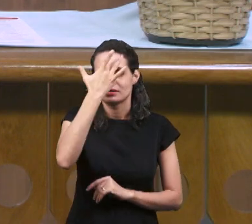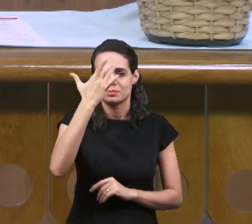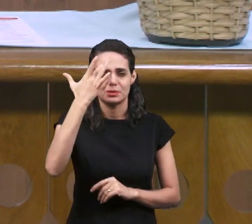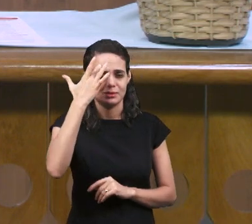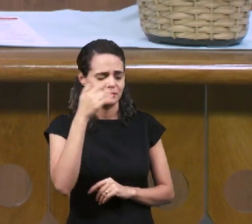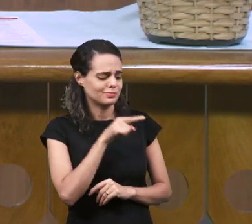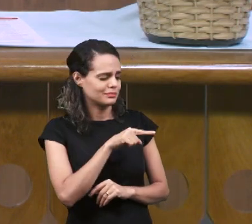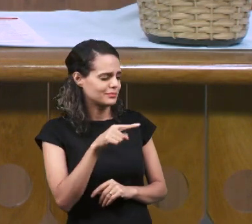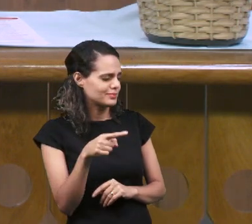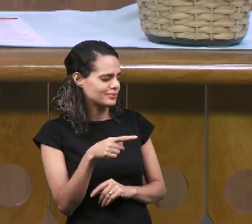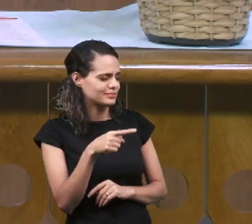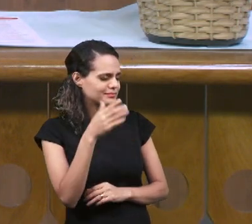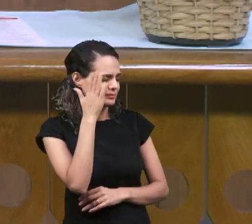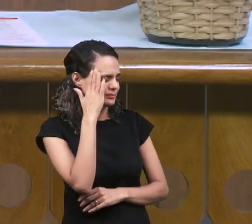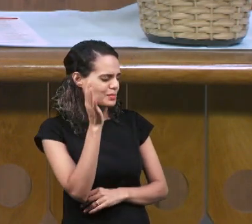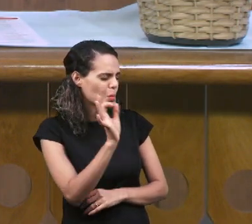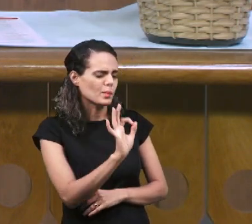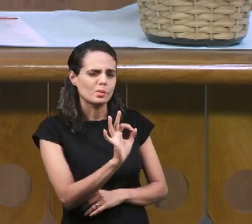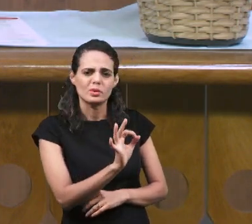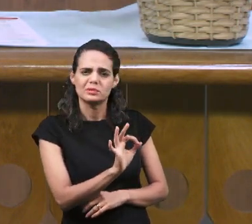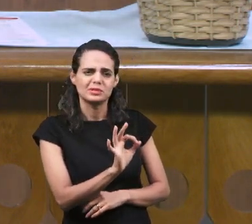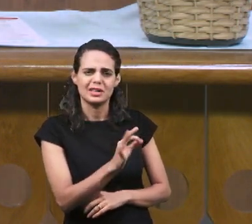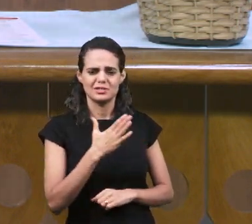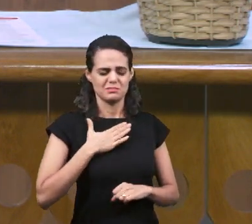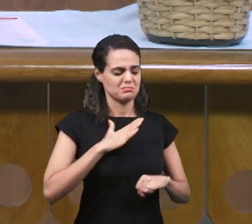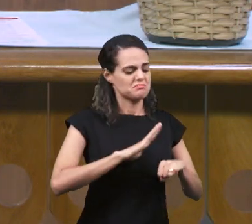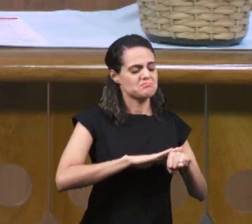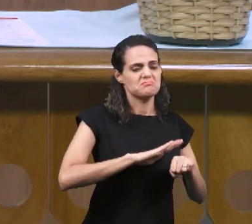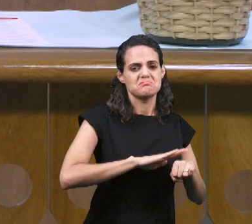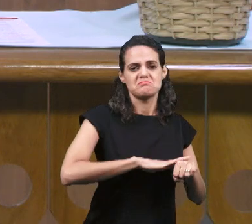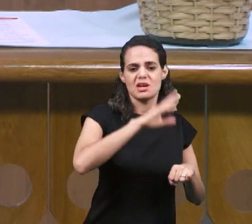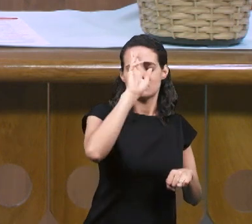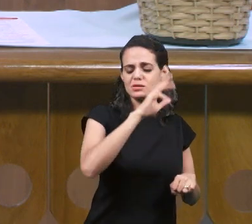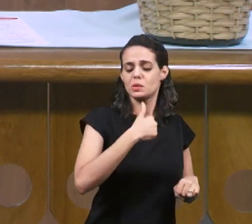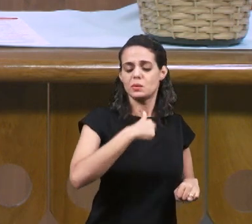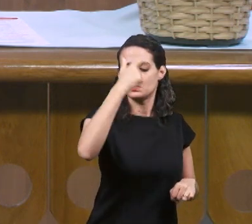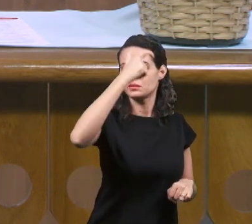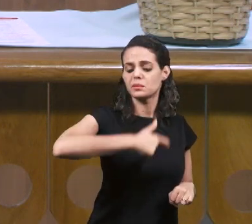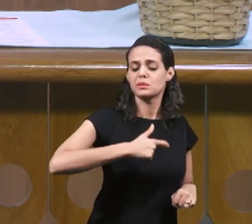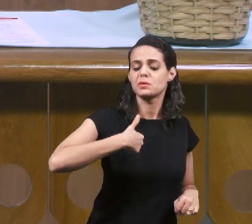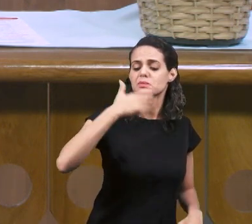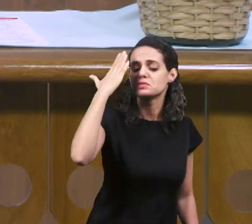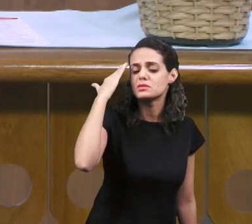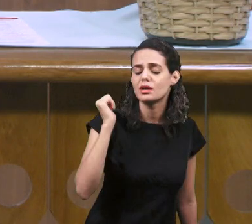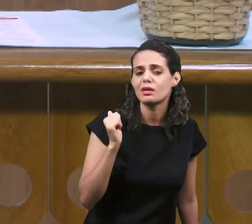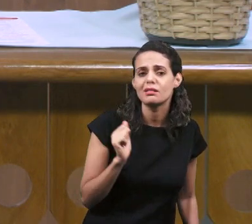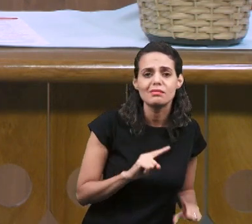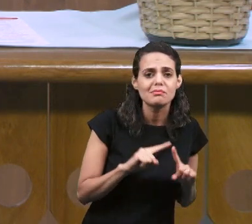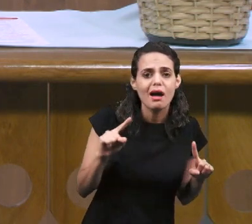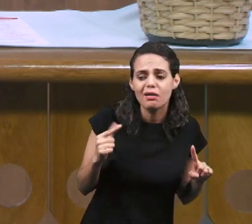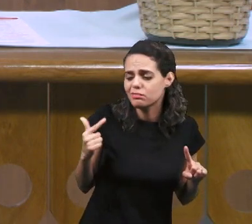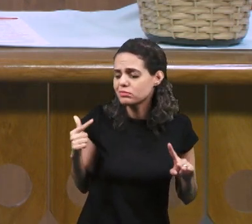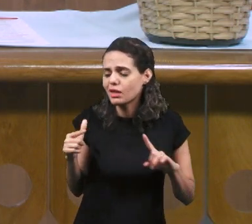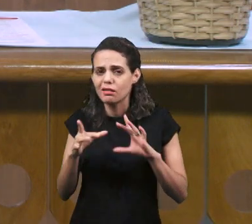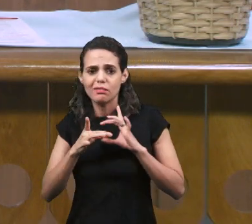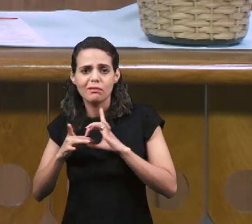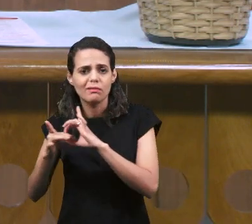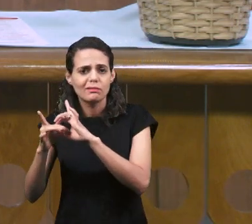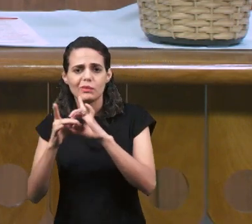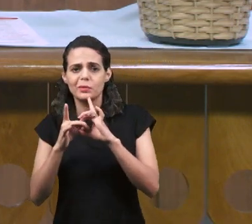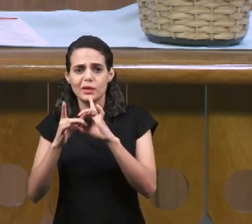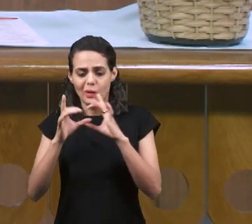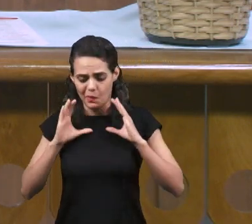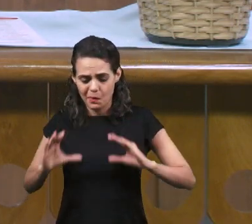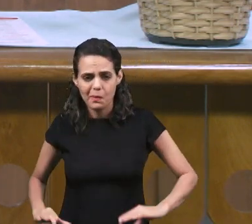propre compte. Non, je sais aussi, je fais cela, mais il n'a pas de communion, il n'a pas de corps. Il ne sait pas où il va. Il dit aujourd'hui une